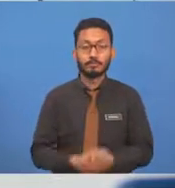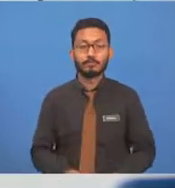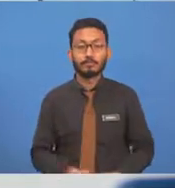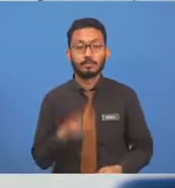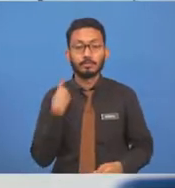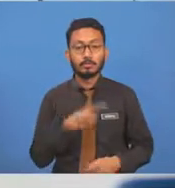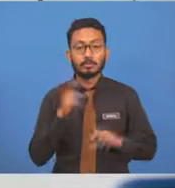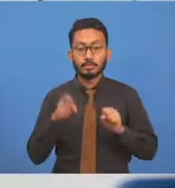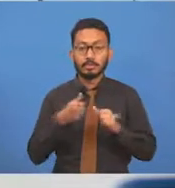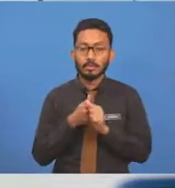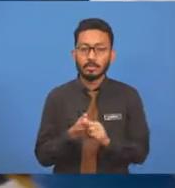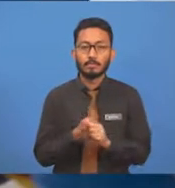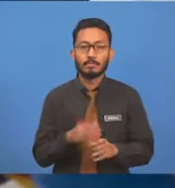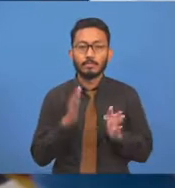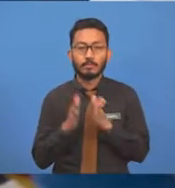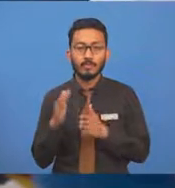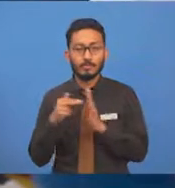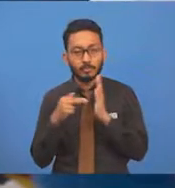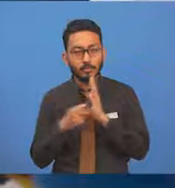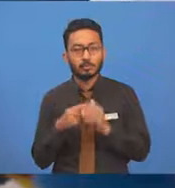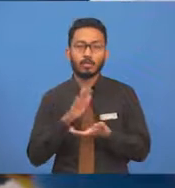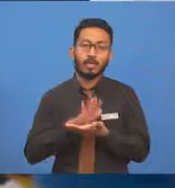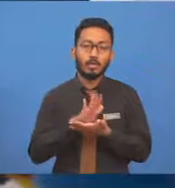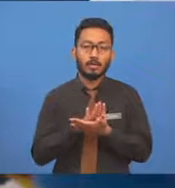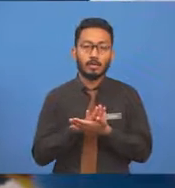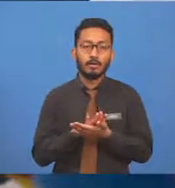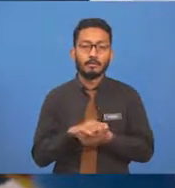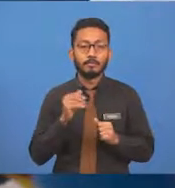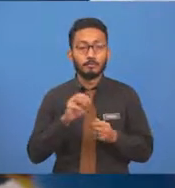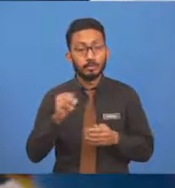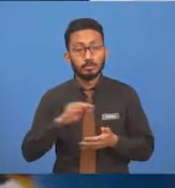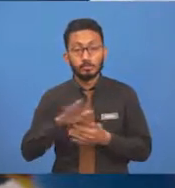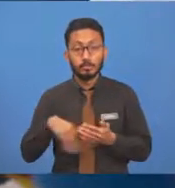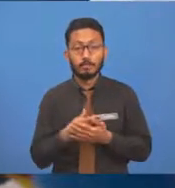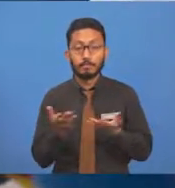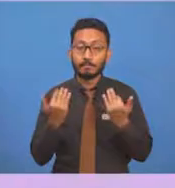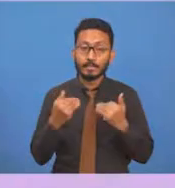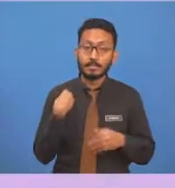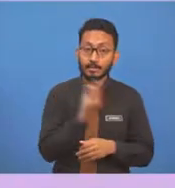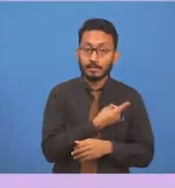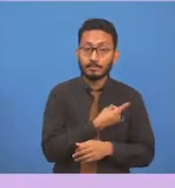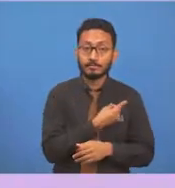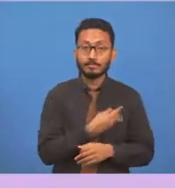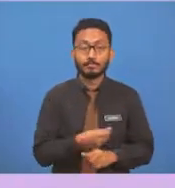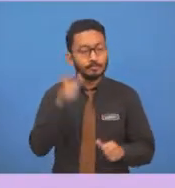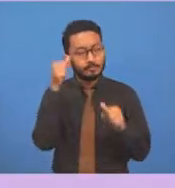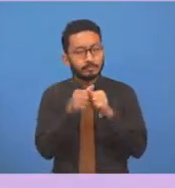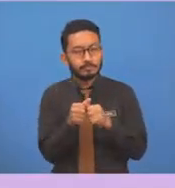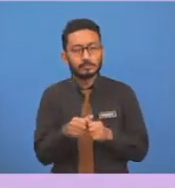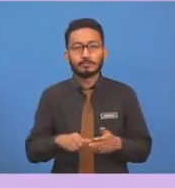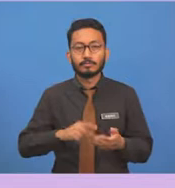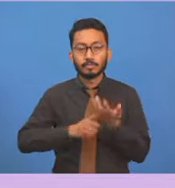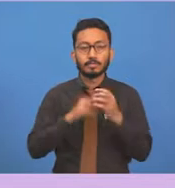sekolah yang telah ditetapkan. Murid sekalian, mari kita imbas kembali cara-cara